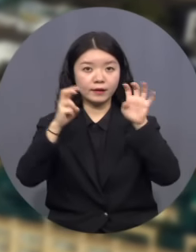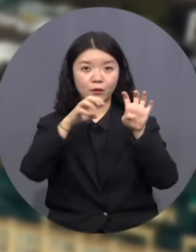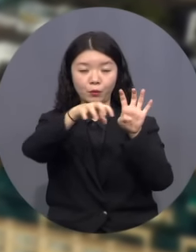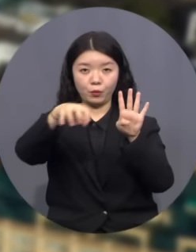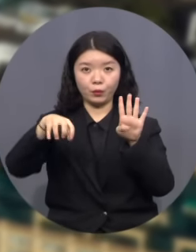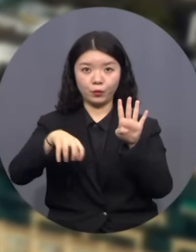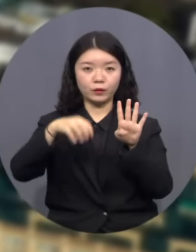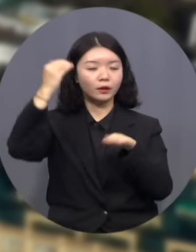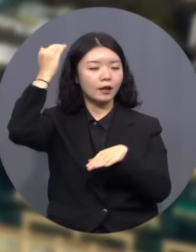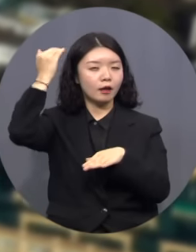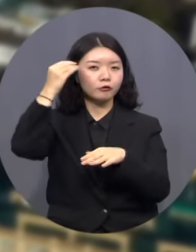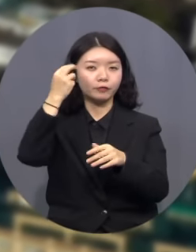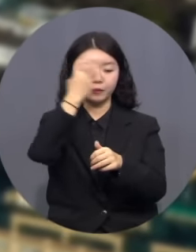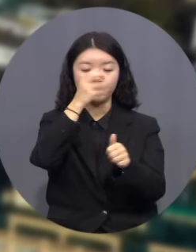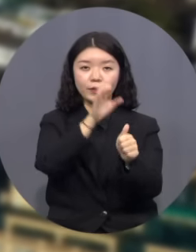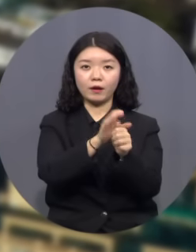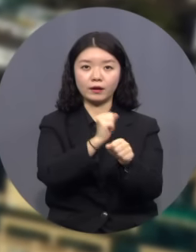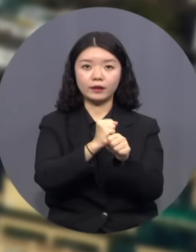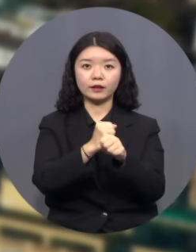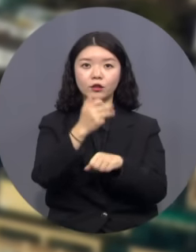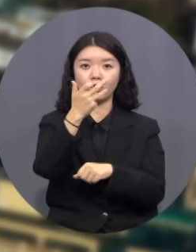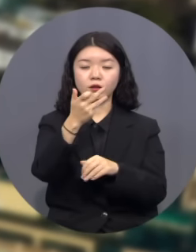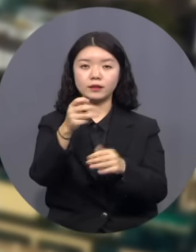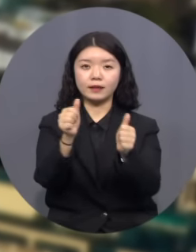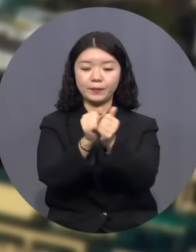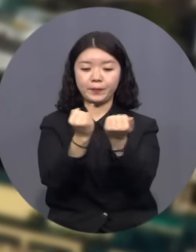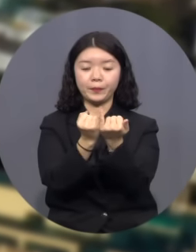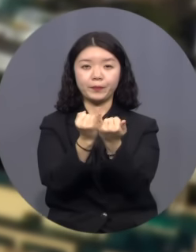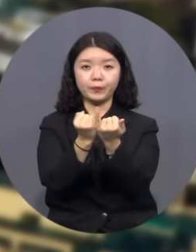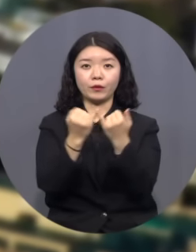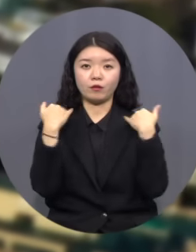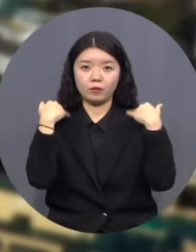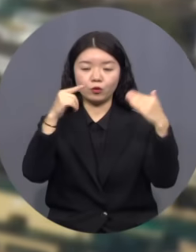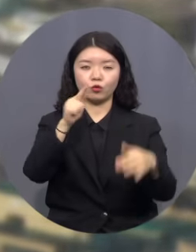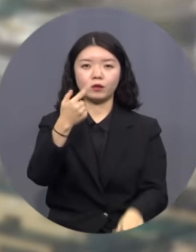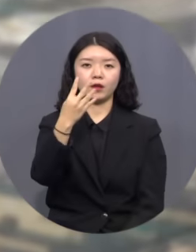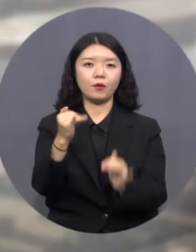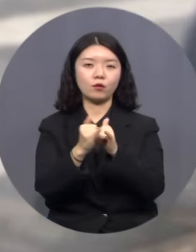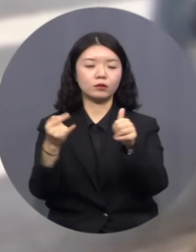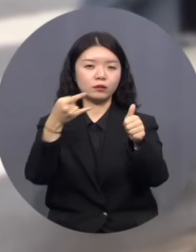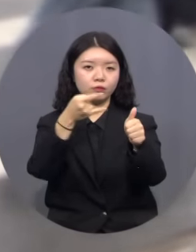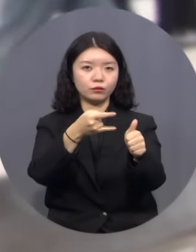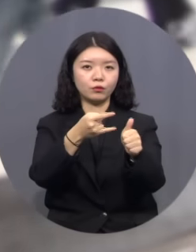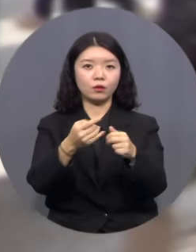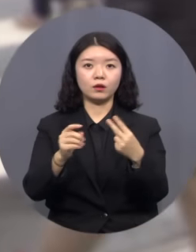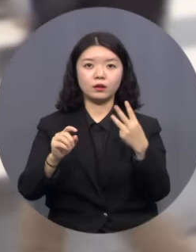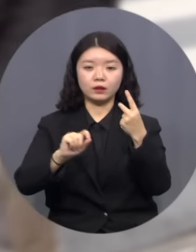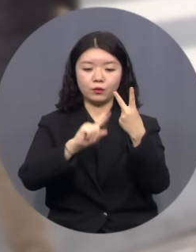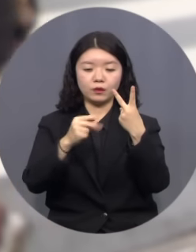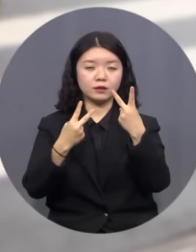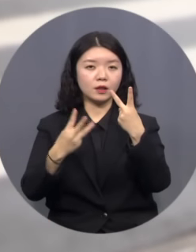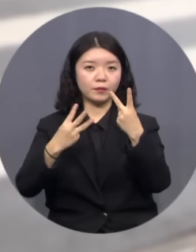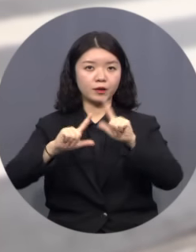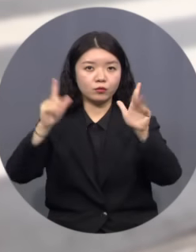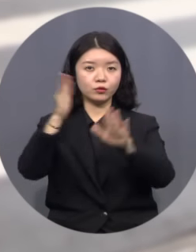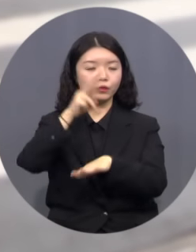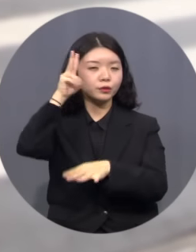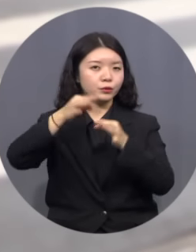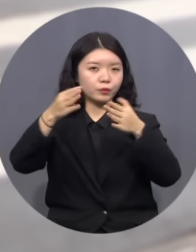의뢰해 서귀포시 선거구 18살 이상 성인 남녀 64명을 대상으로 지난 3일부터 이틀 동안